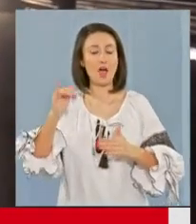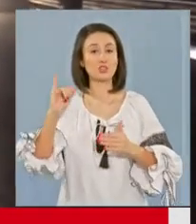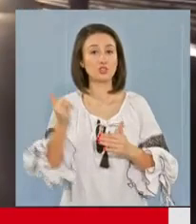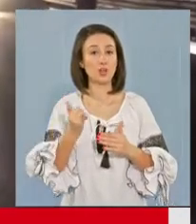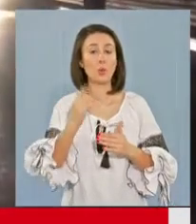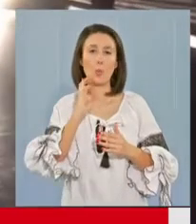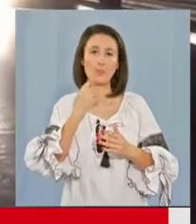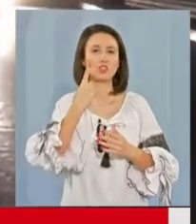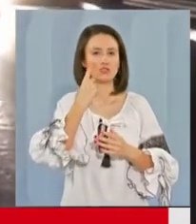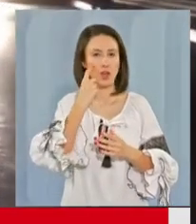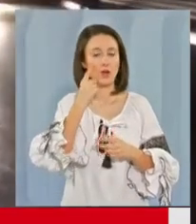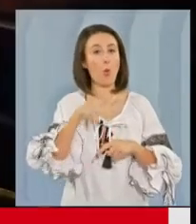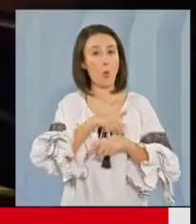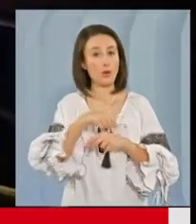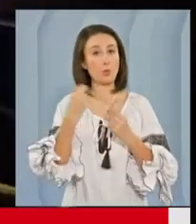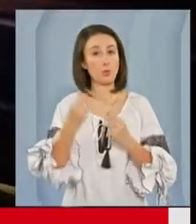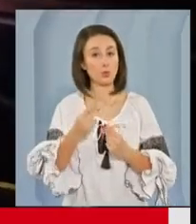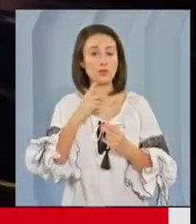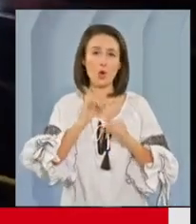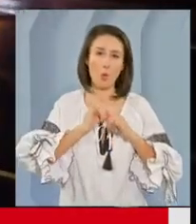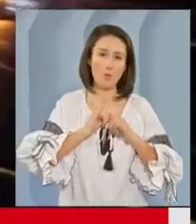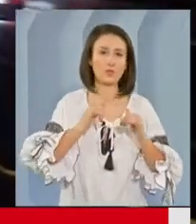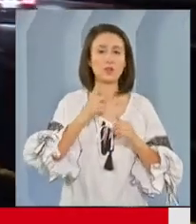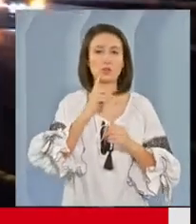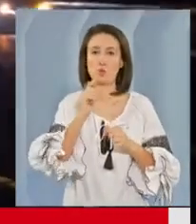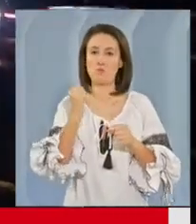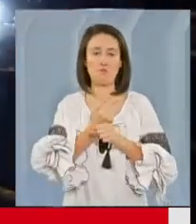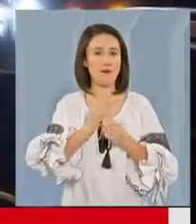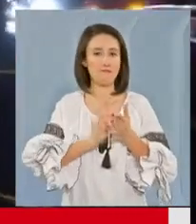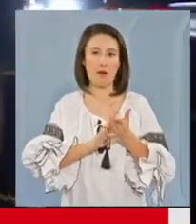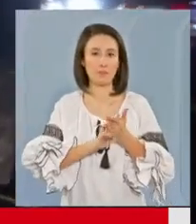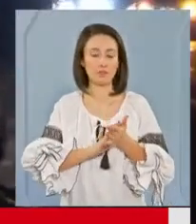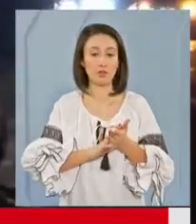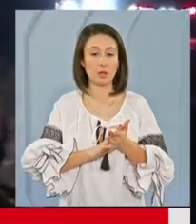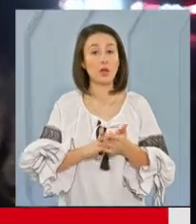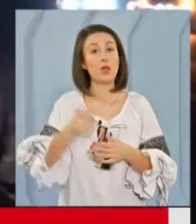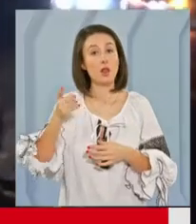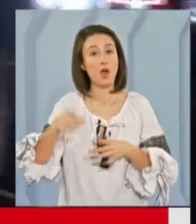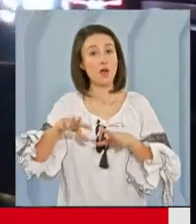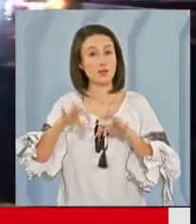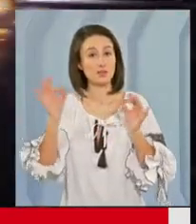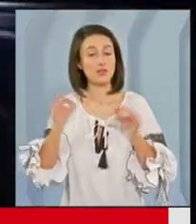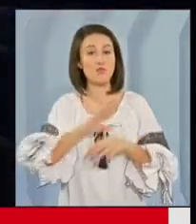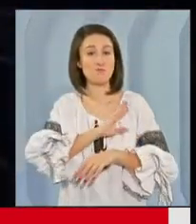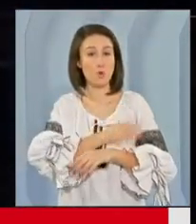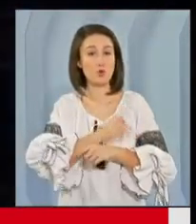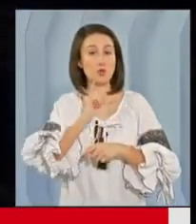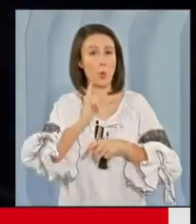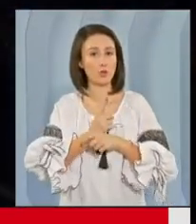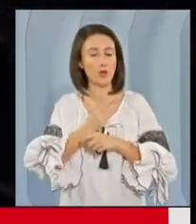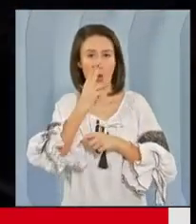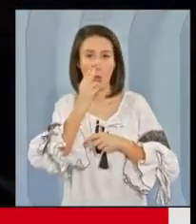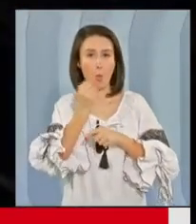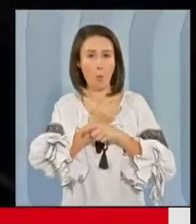negociatorii se chinuie de ore bune să l determine pe bărbat să nu facă vreun gest extrem bărbatul a fost identificat de Forțele de ordine și au